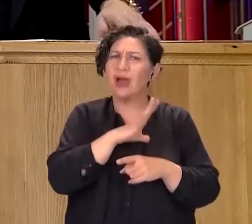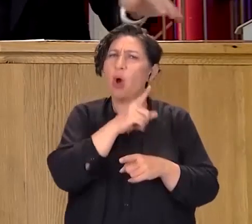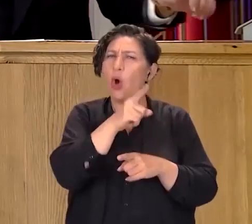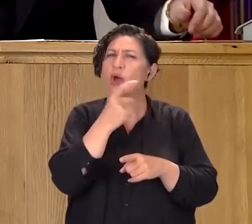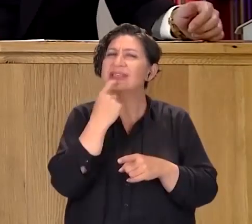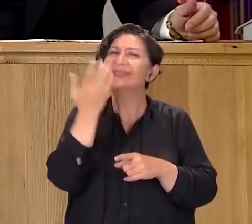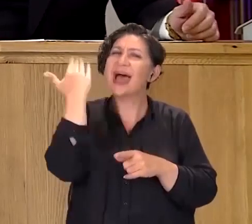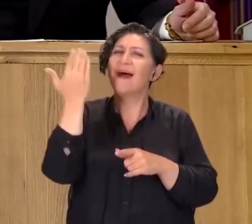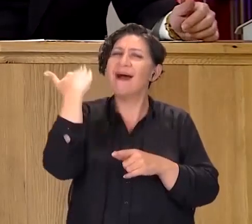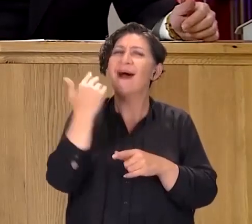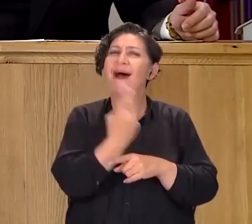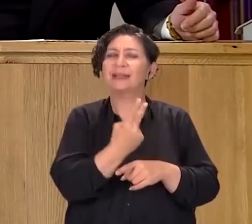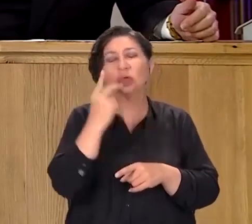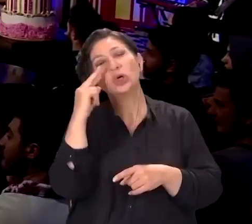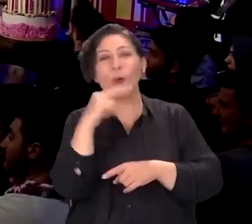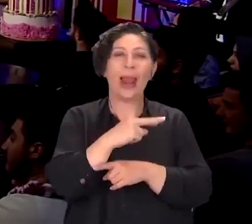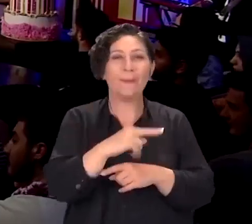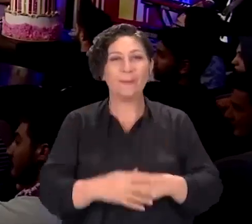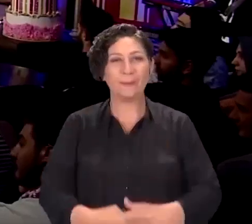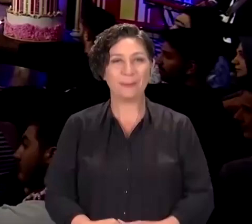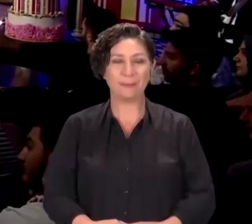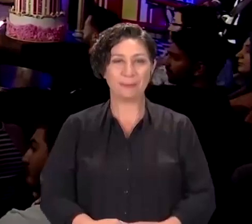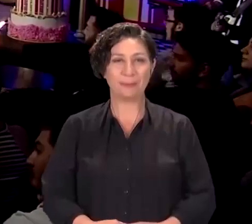o yıllara ait. Görelim onu.